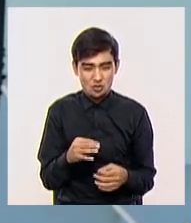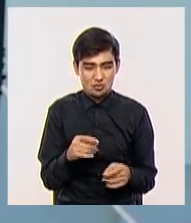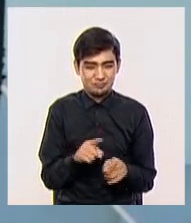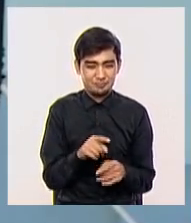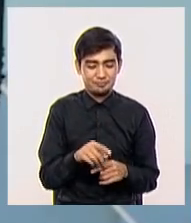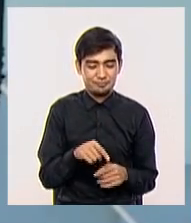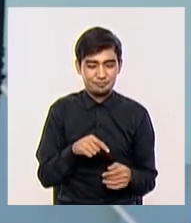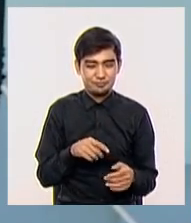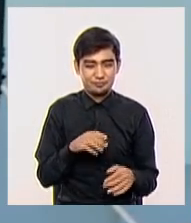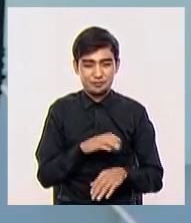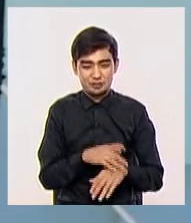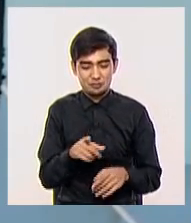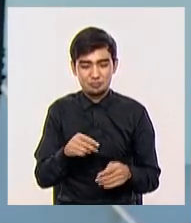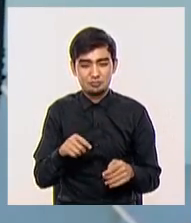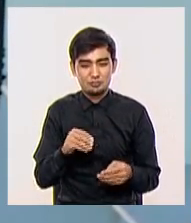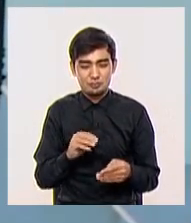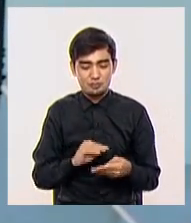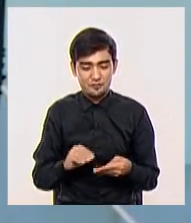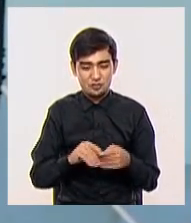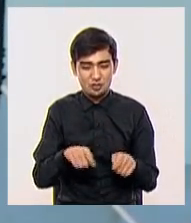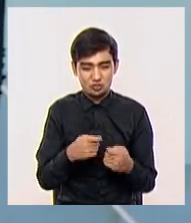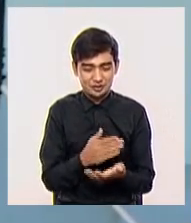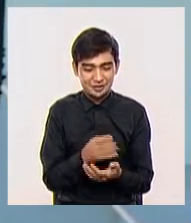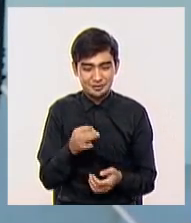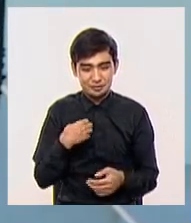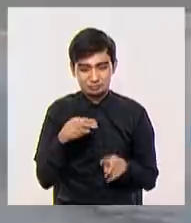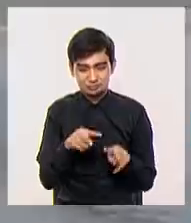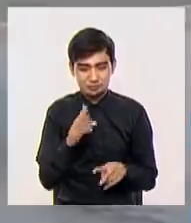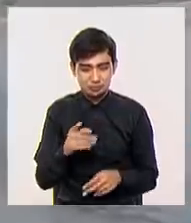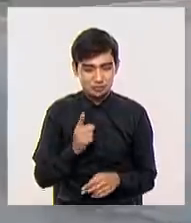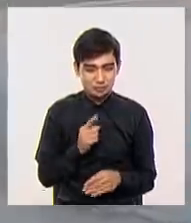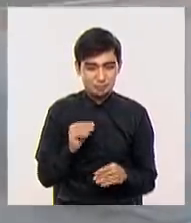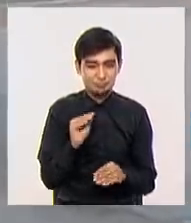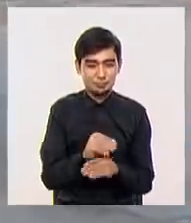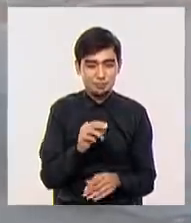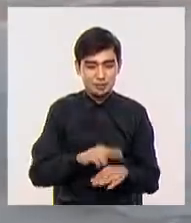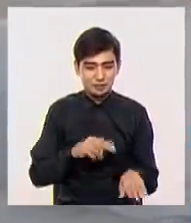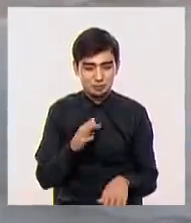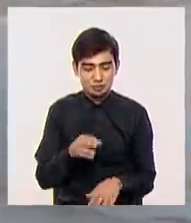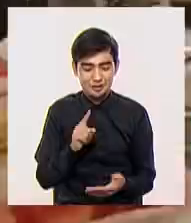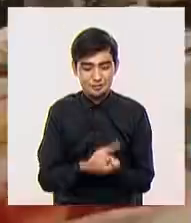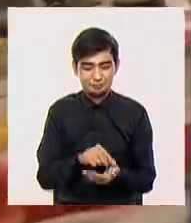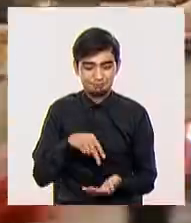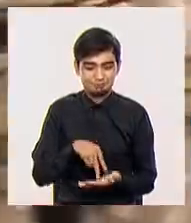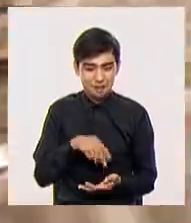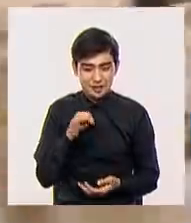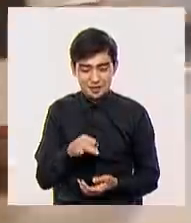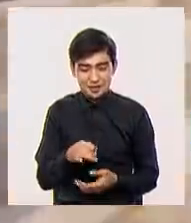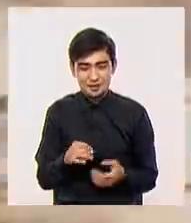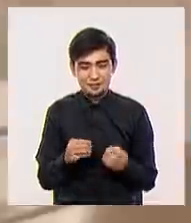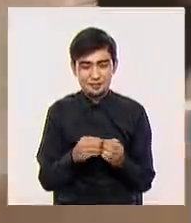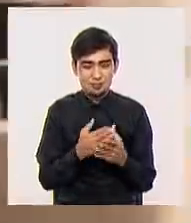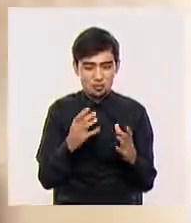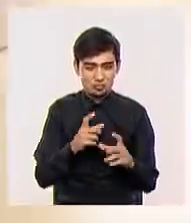мен мейрамханалардың алдын түстен бастап күзететін боламыз. Оған қоса дронмен бақылау жүргіземіз. Атырау облысында да эпидахуал күрделі. Тәулігіне 10-ға жуық